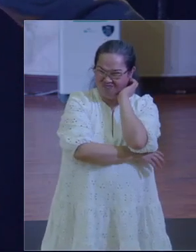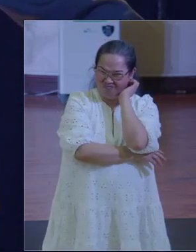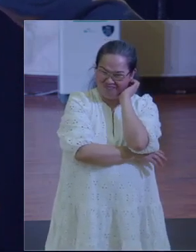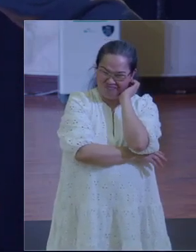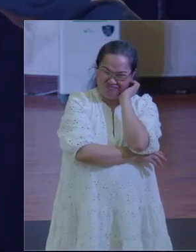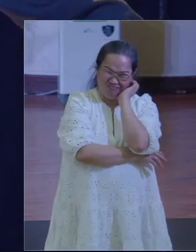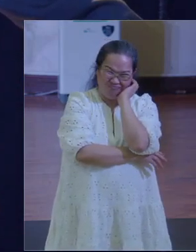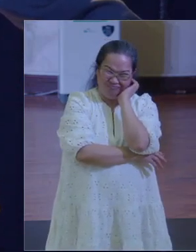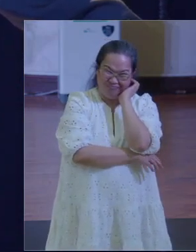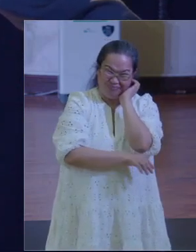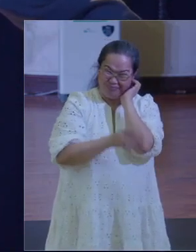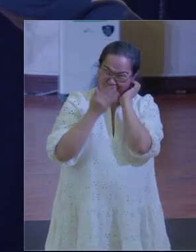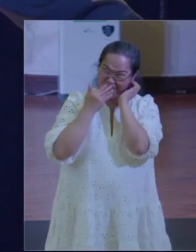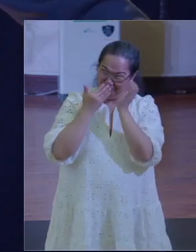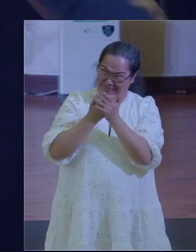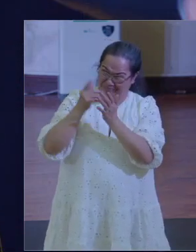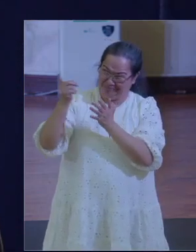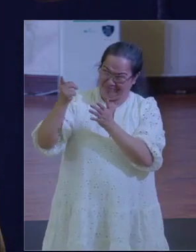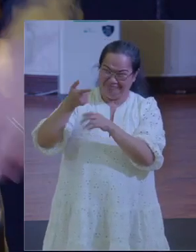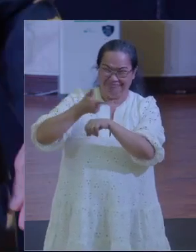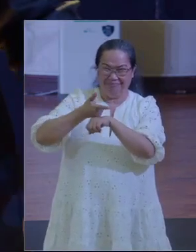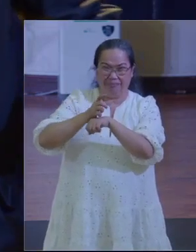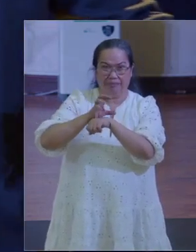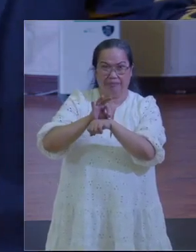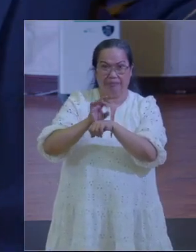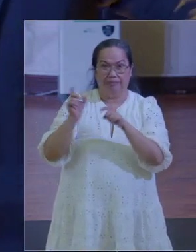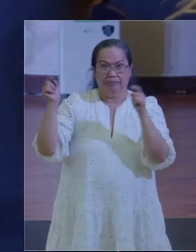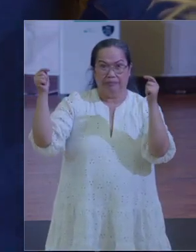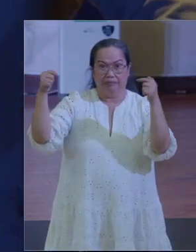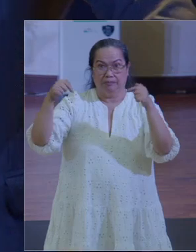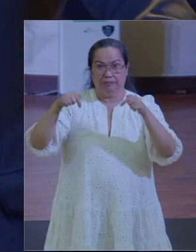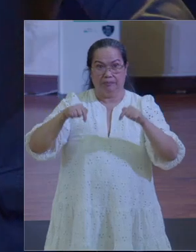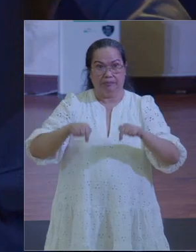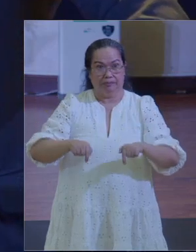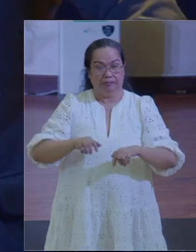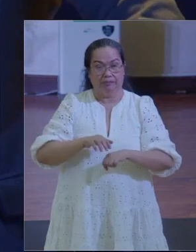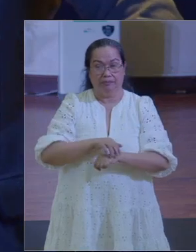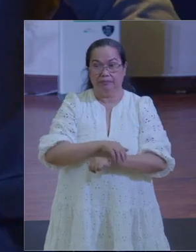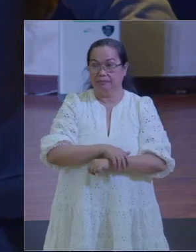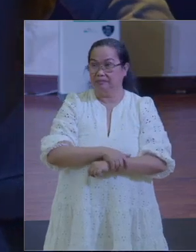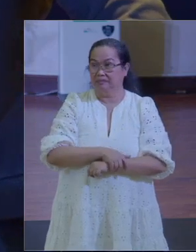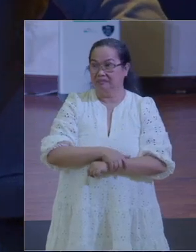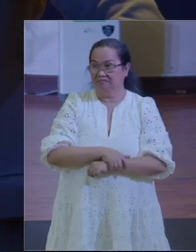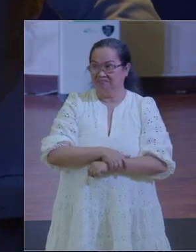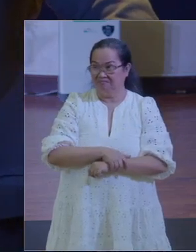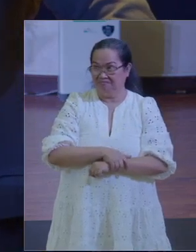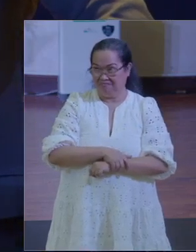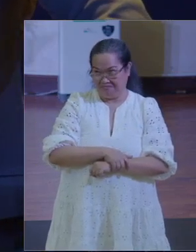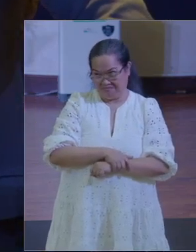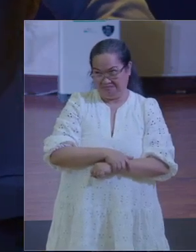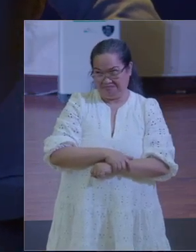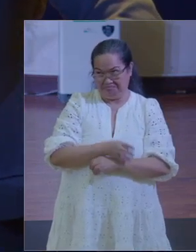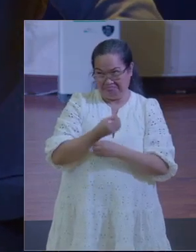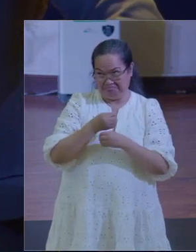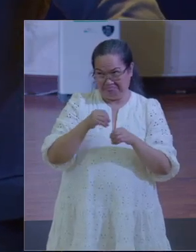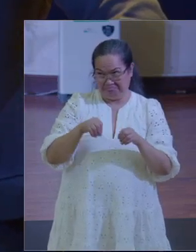sa GCF, ganyan yan. Tapos biglang may attend dito. Ay, kasamahan ko yan sa opisina